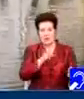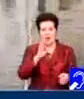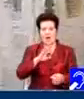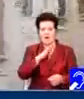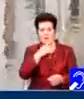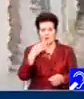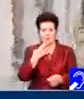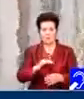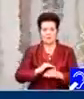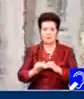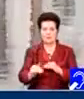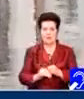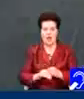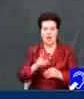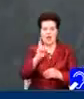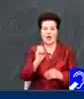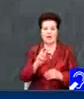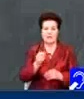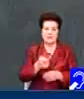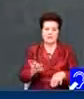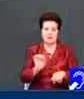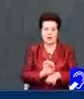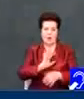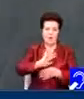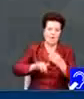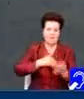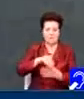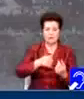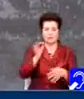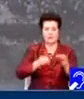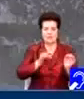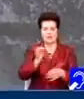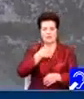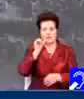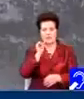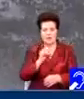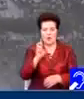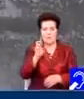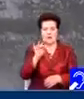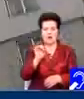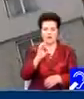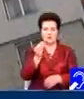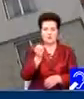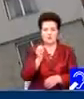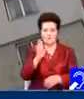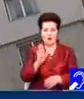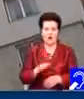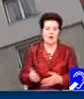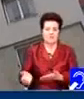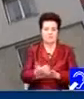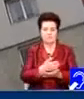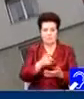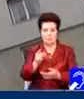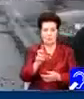multe străzi după ce canalizarea s-a colmatat. O furtună teribilă însoțită de grindină s-a abătut ieri și asupra Brașovului. Vântul a desprins de pe fațada